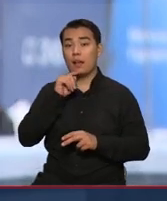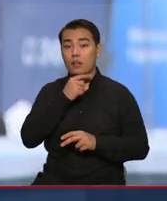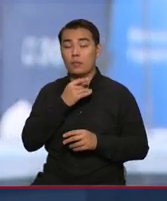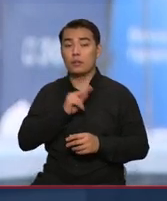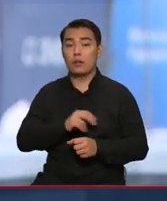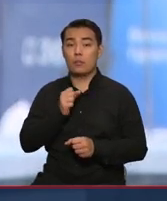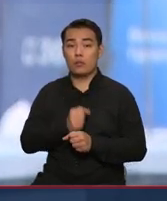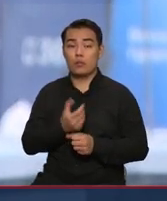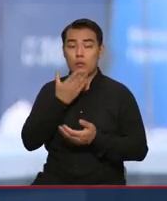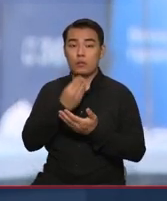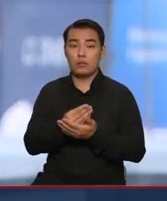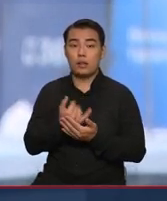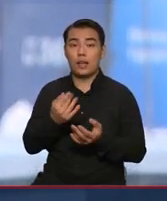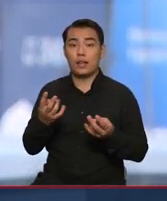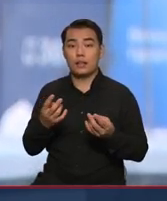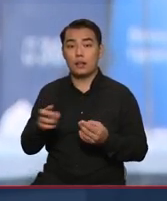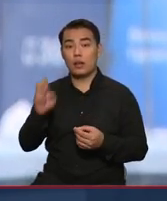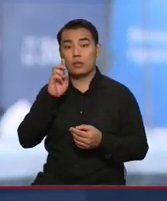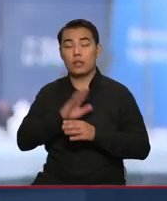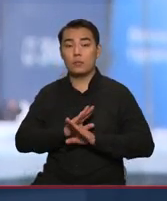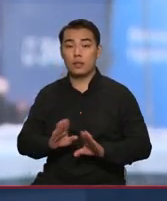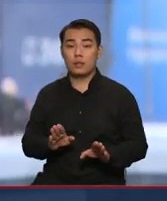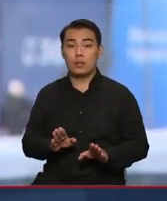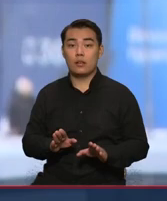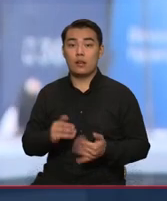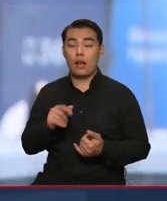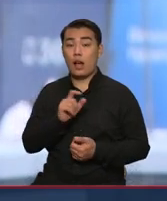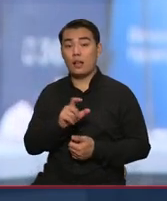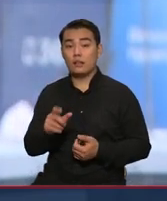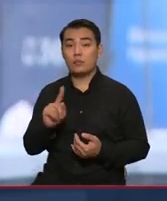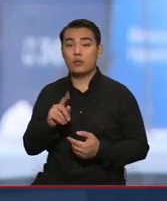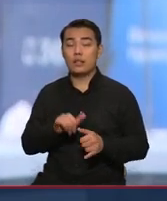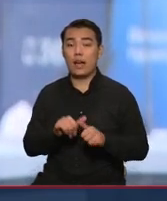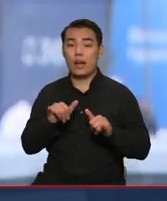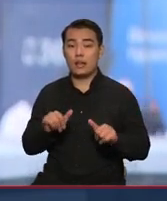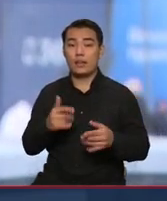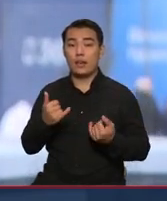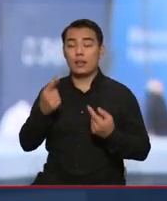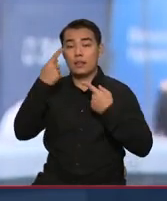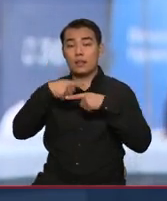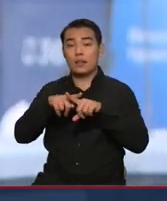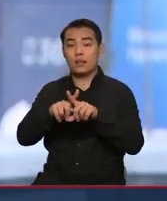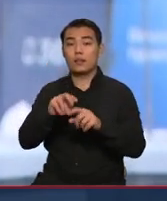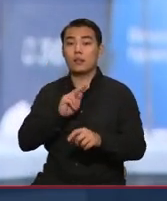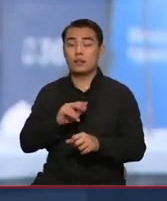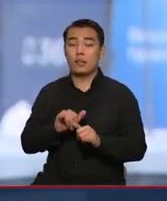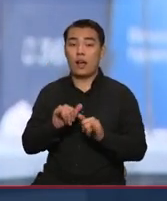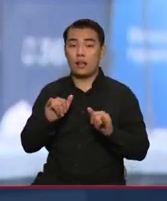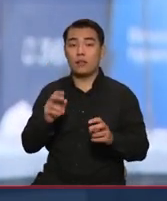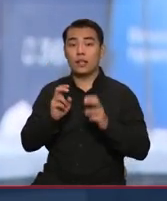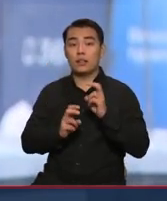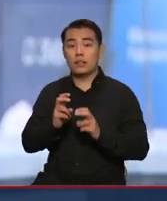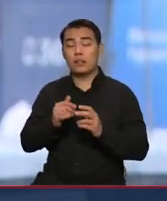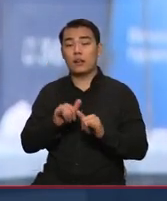нарыққа өзімізді тек қана шикізат мемлекет емес, біз мынау адами капитал дамыған, жалпы инфраструктурасы қалыптасқан, жалпы